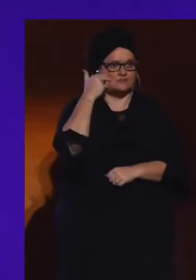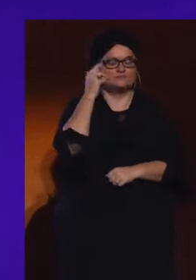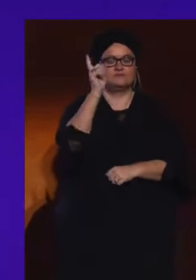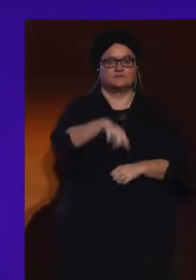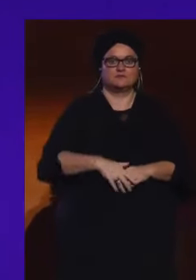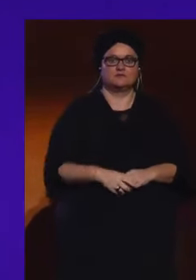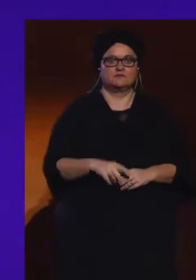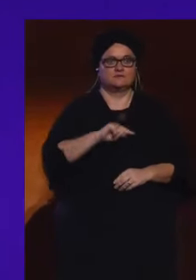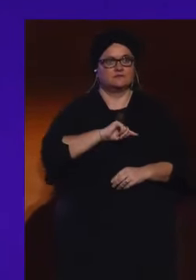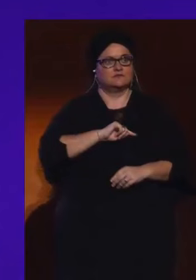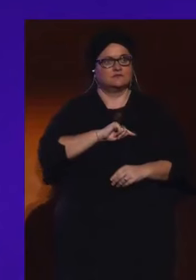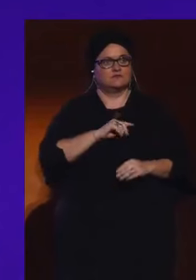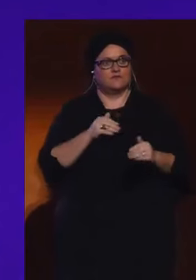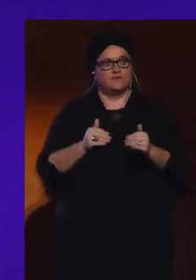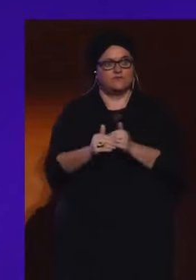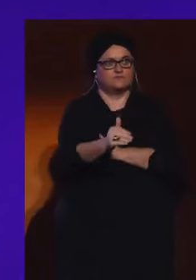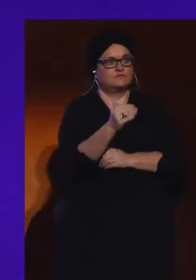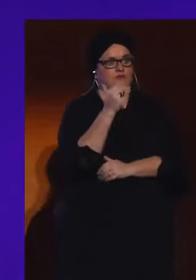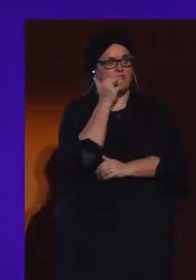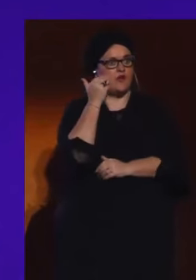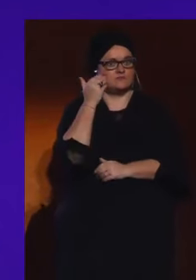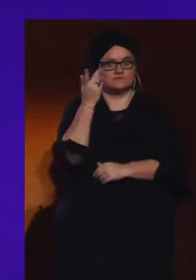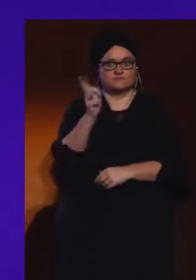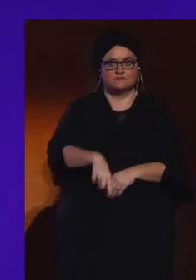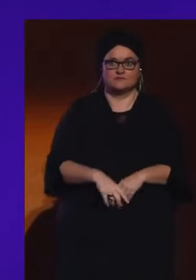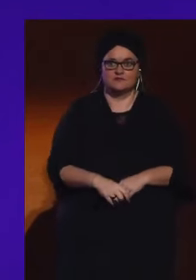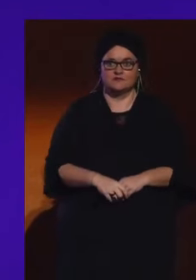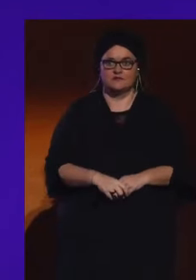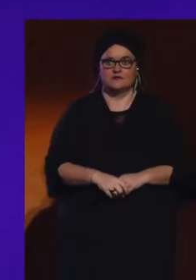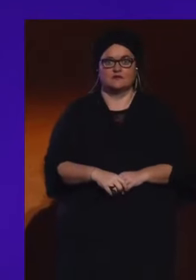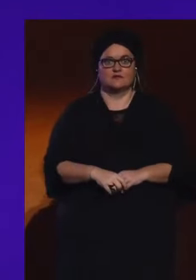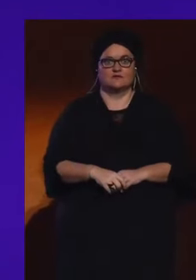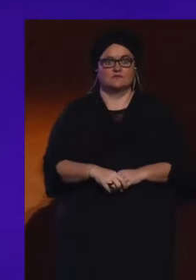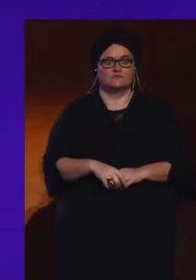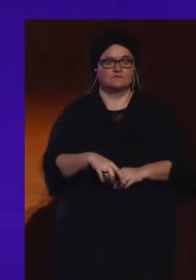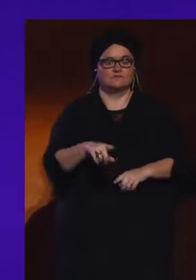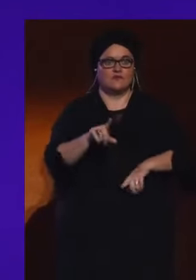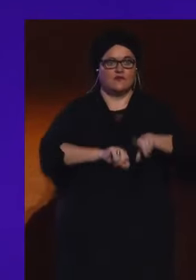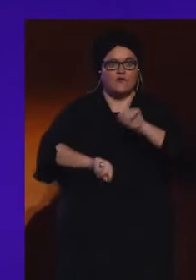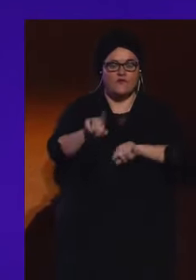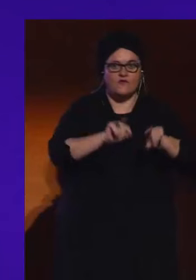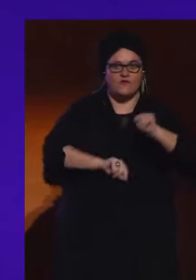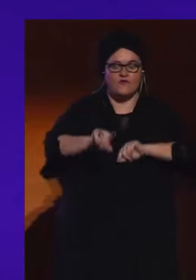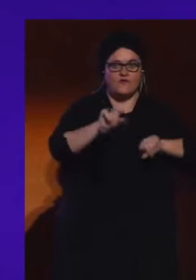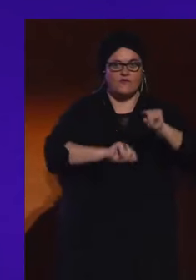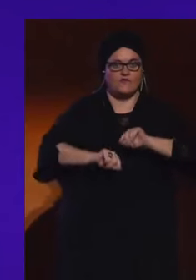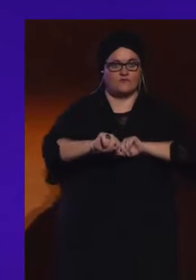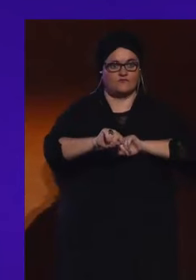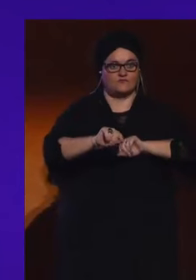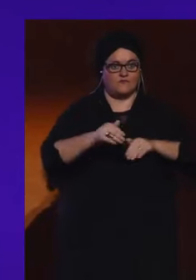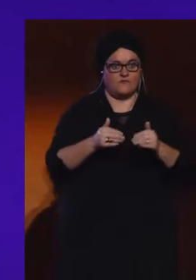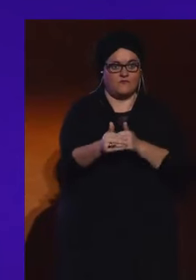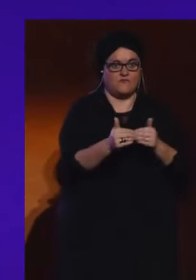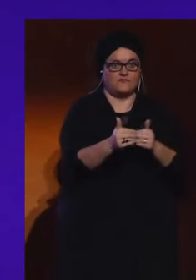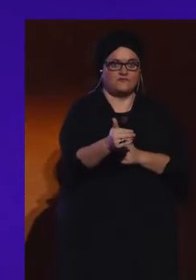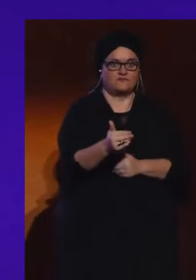arro etorkizunaz, etorkizunaz nago arro. Erabaki nahi dugun eta erabakiko dugun